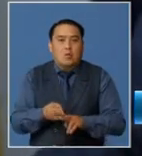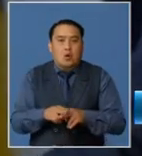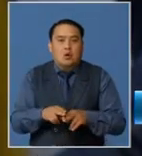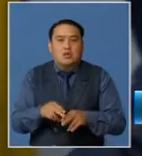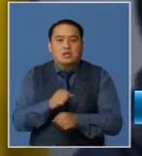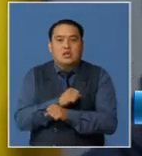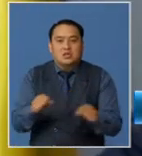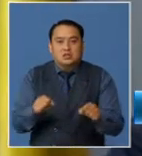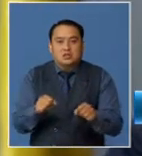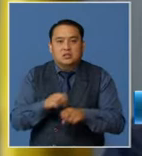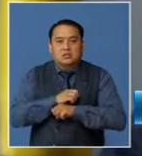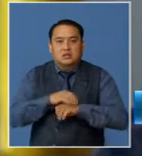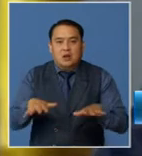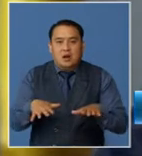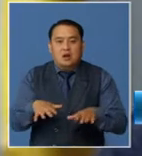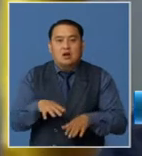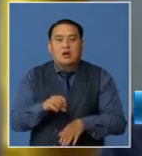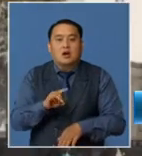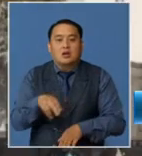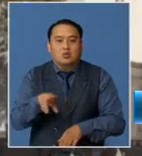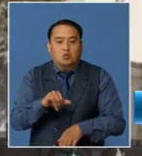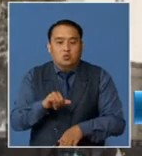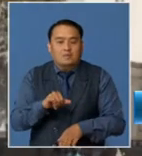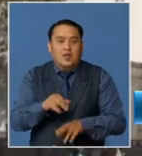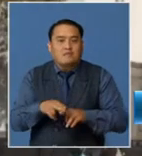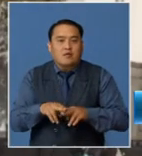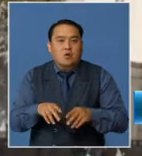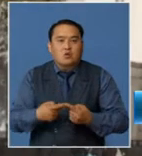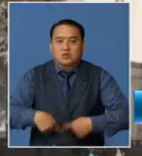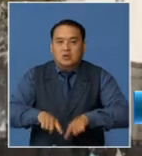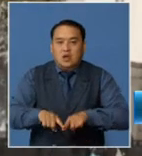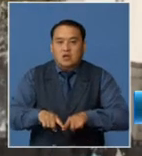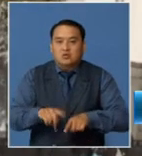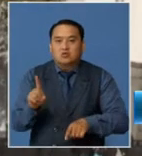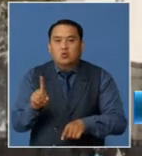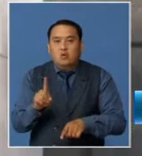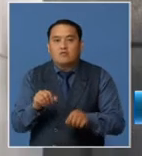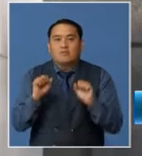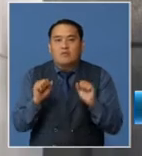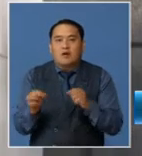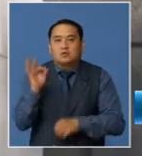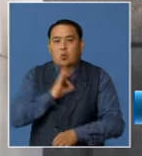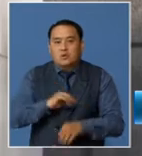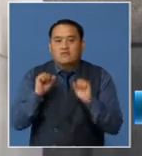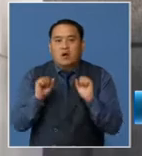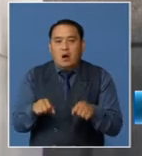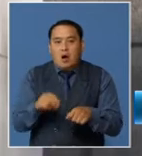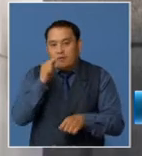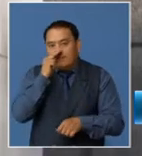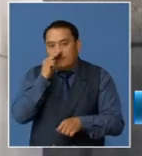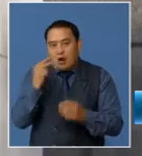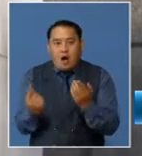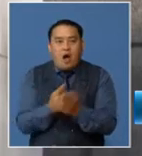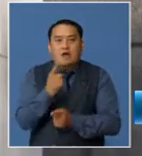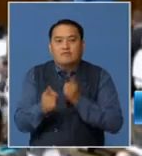которой нельзя будет распустить Верховную Раду. В то время как в штате Зеленского не исключали, что он воспользуется возможностью